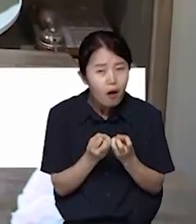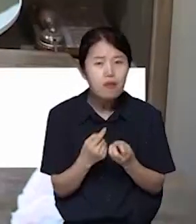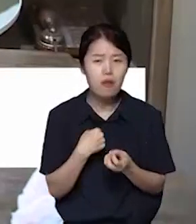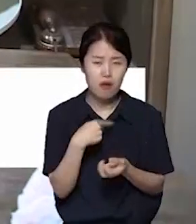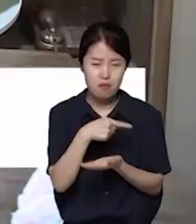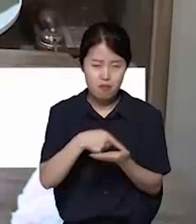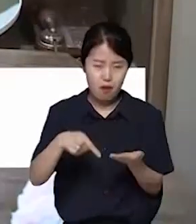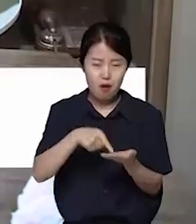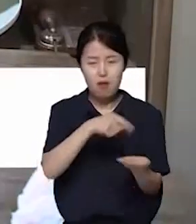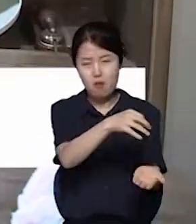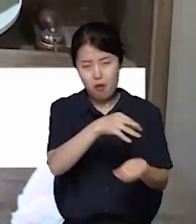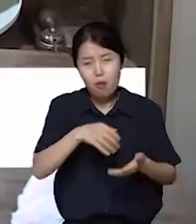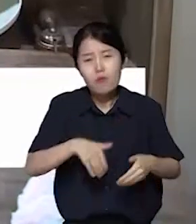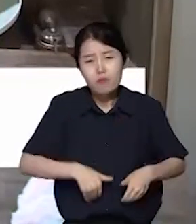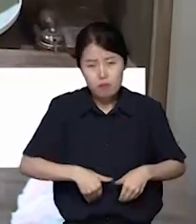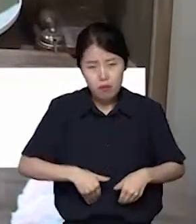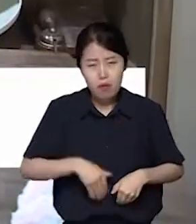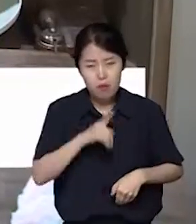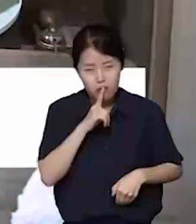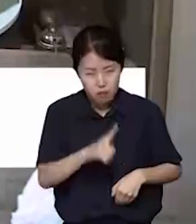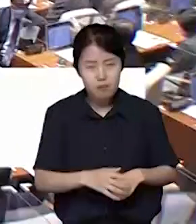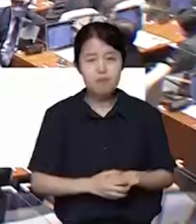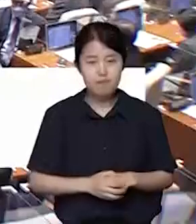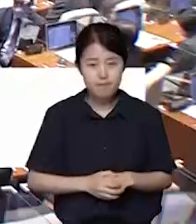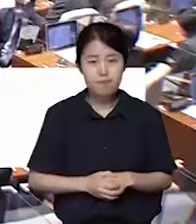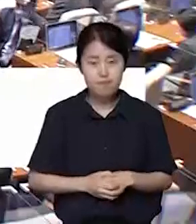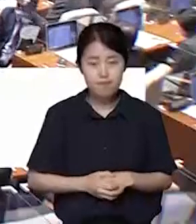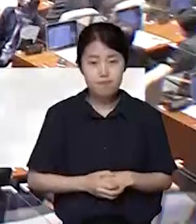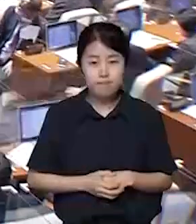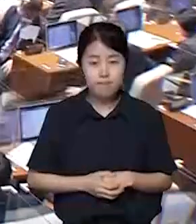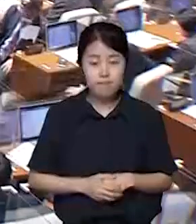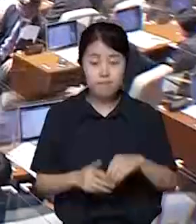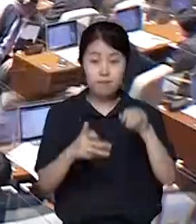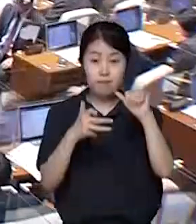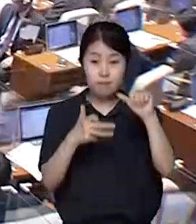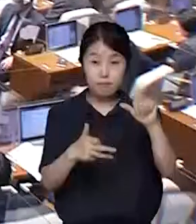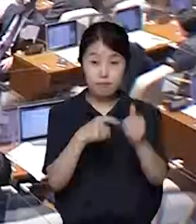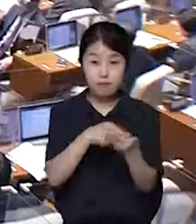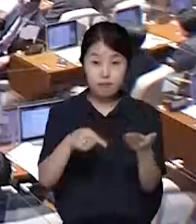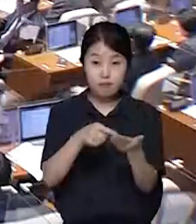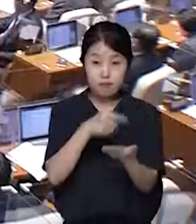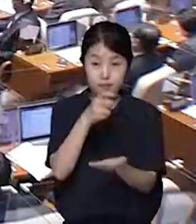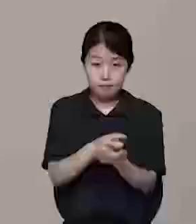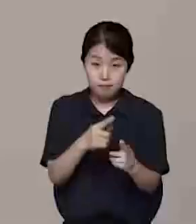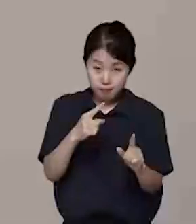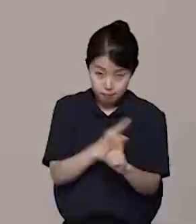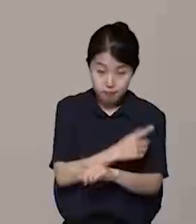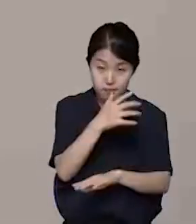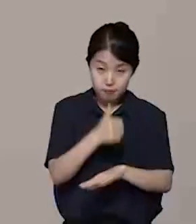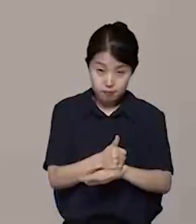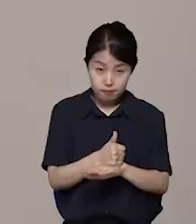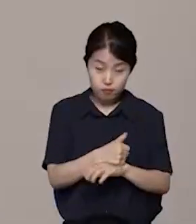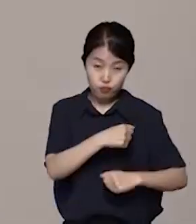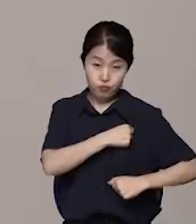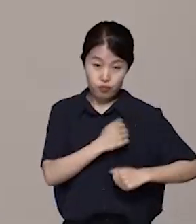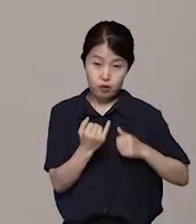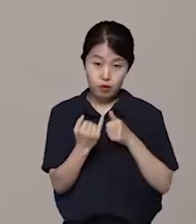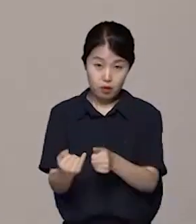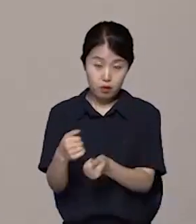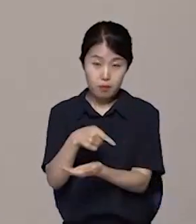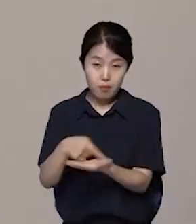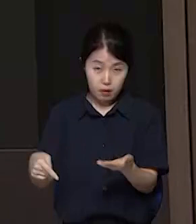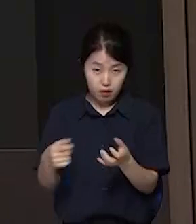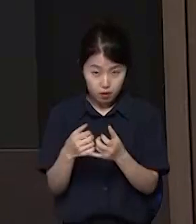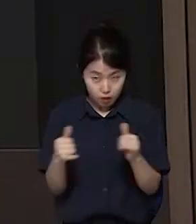되어져서 그러더라고요. 보상이 돼요. 5.18 보상법 개정으로 계엄군 성폭력 피해자와